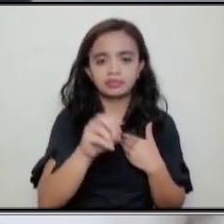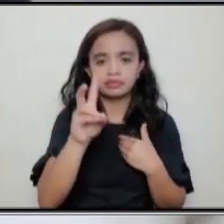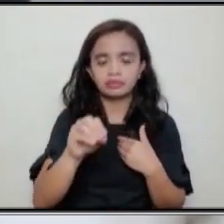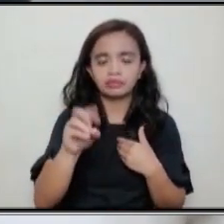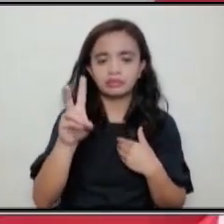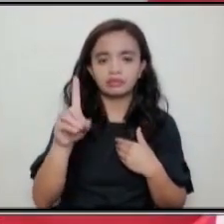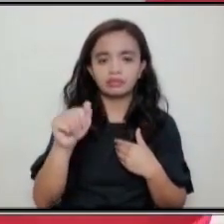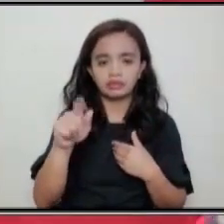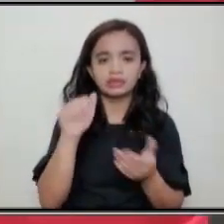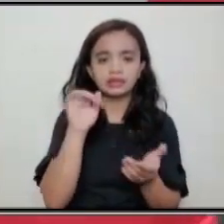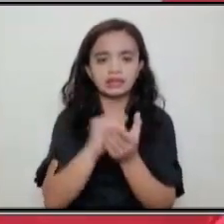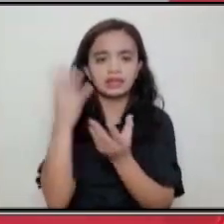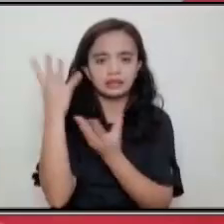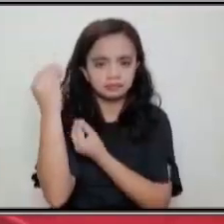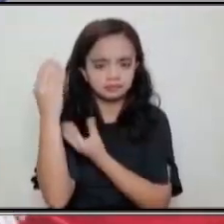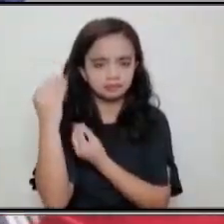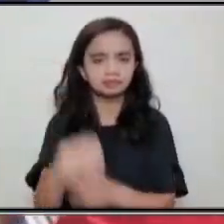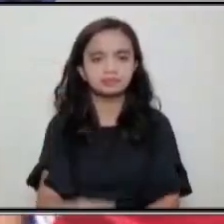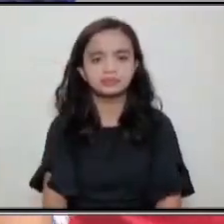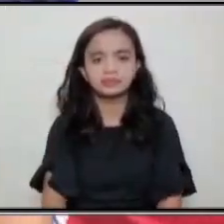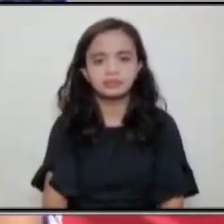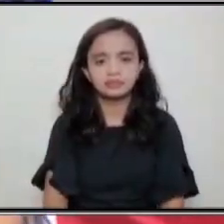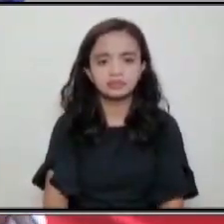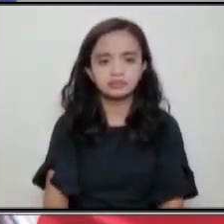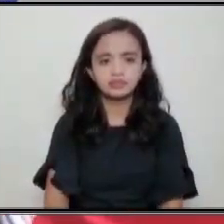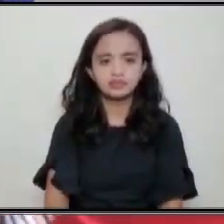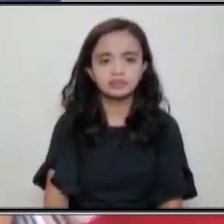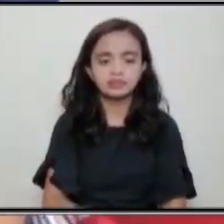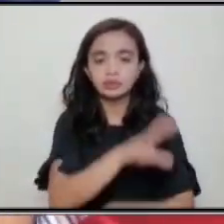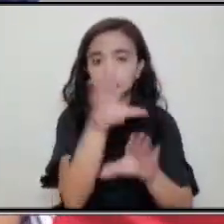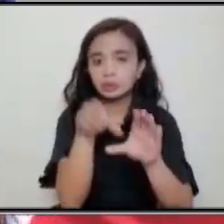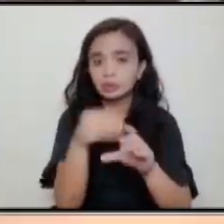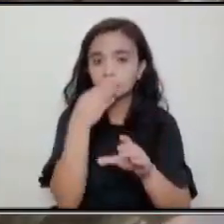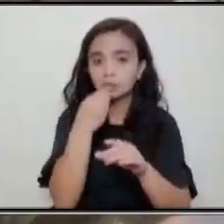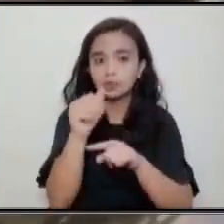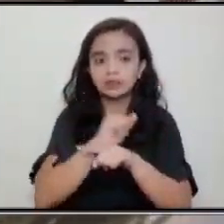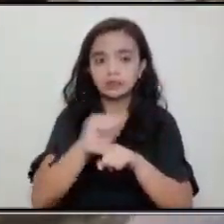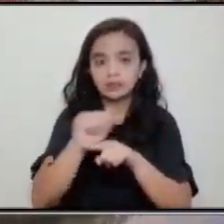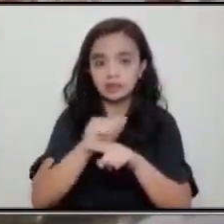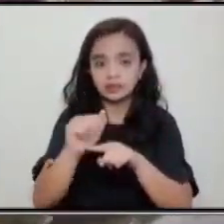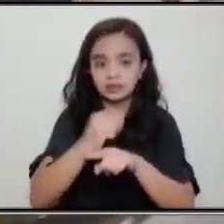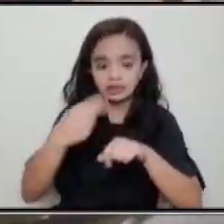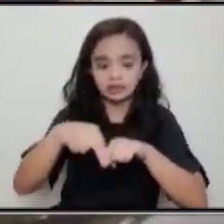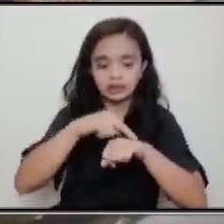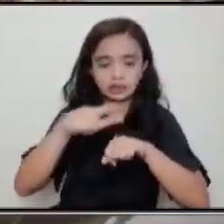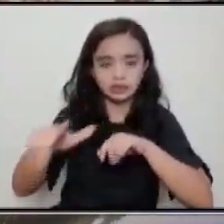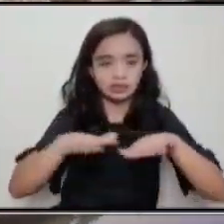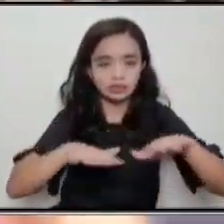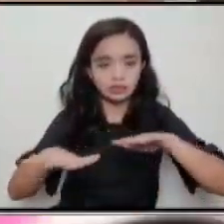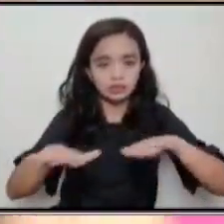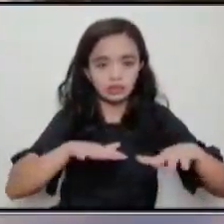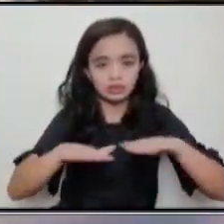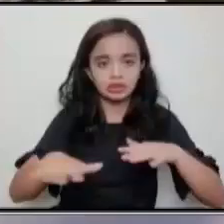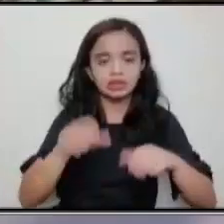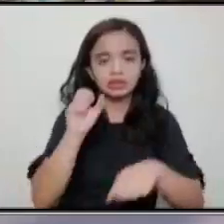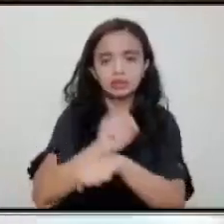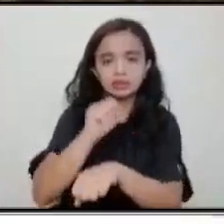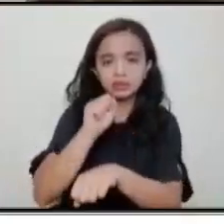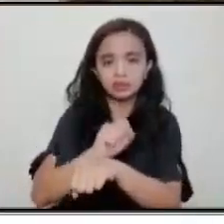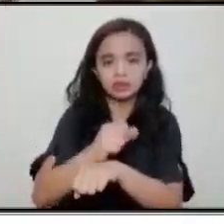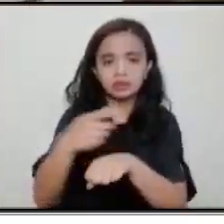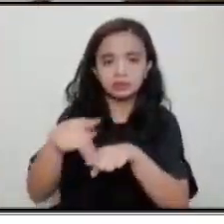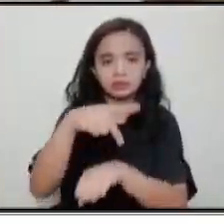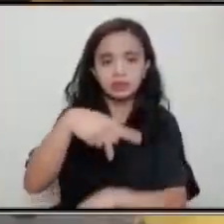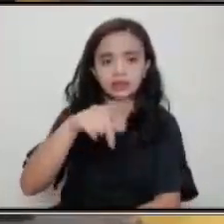yung estimates namin. Kasama rin sa lumahok at nakiisa sa National Earthquake Drill ang mga empleyado ng People's Television Network